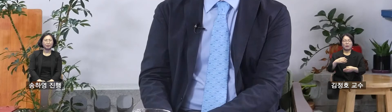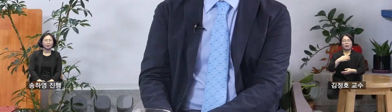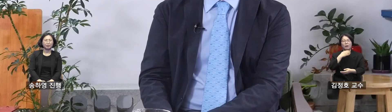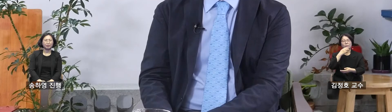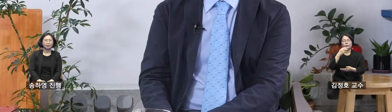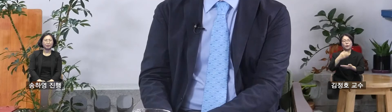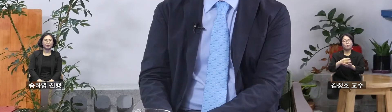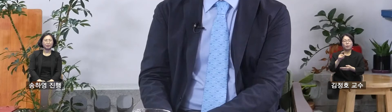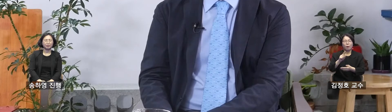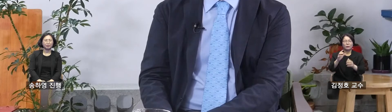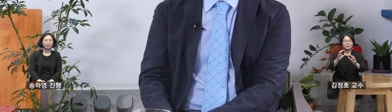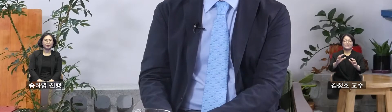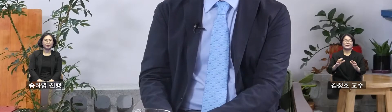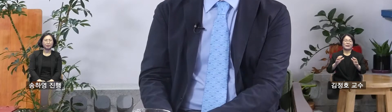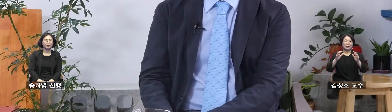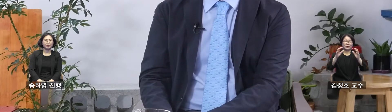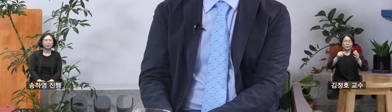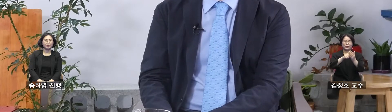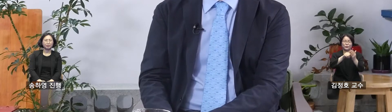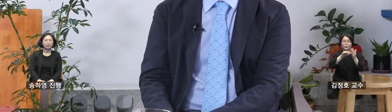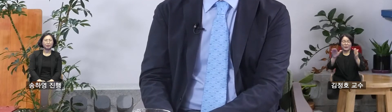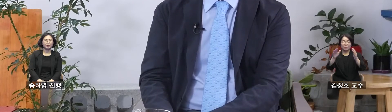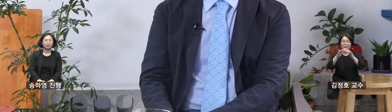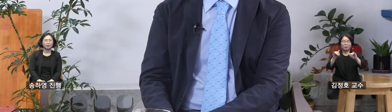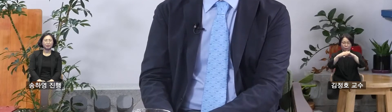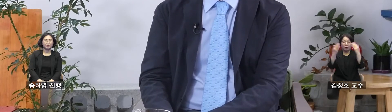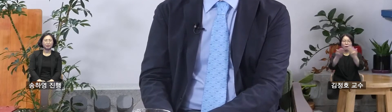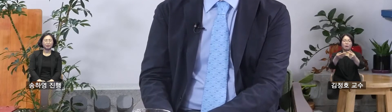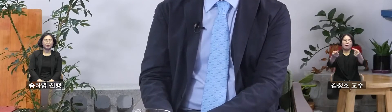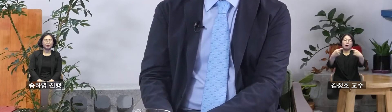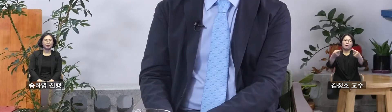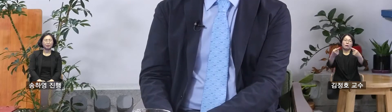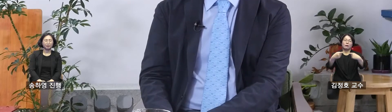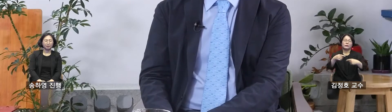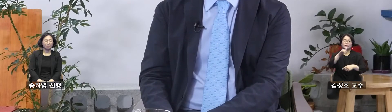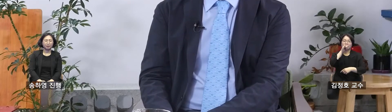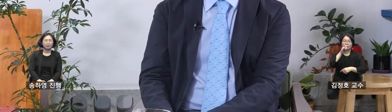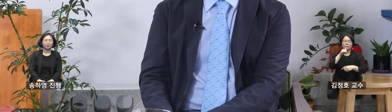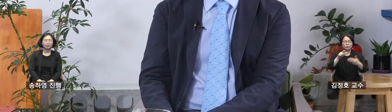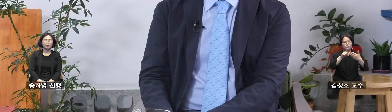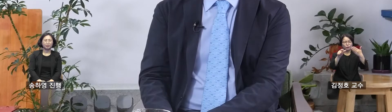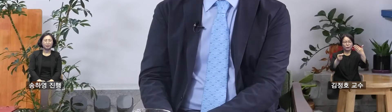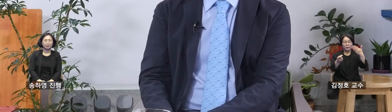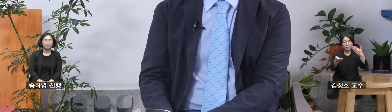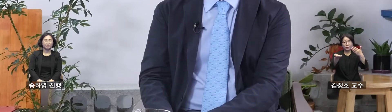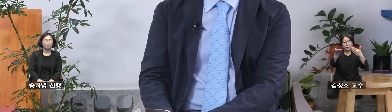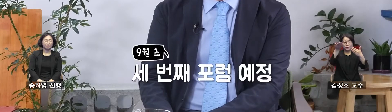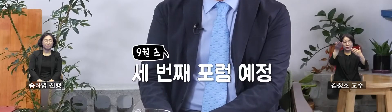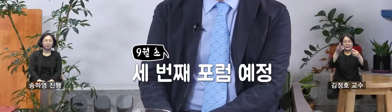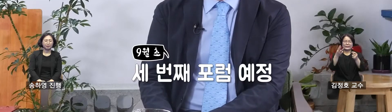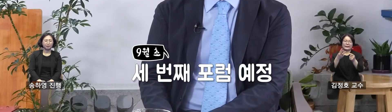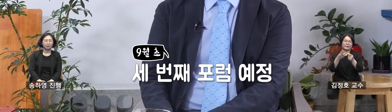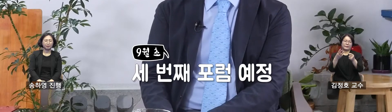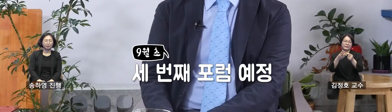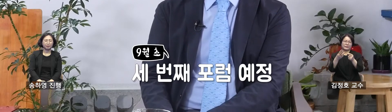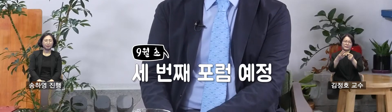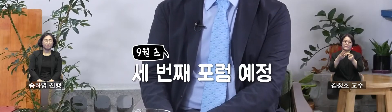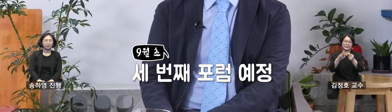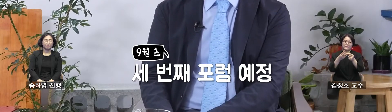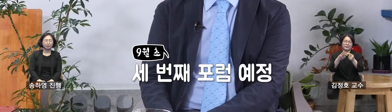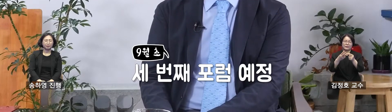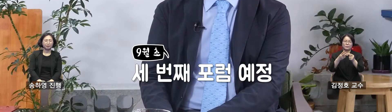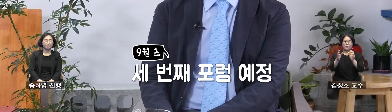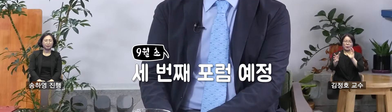정도로 세계적으로 유명한 분들이 다 참여해 주셨습니다. 9월 초에는 세 번째